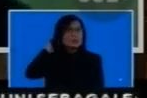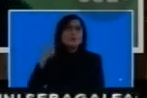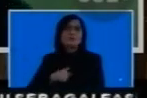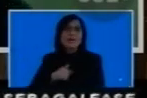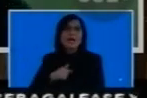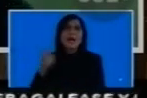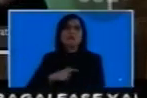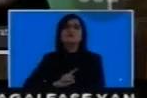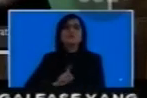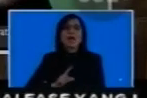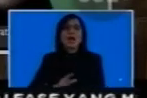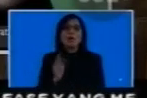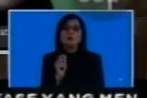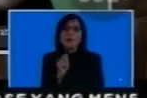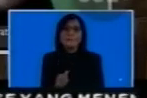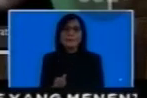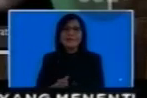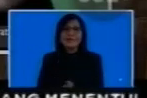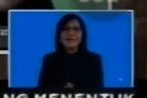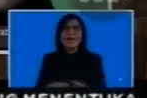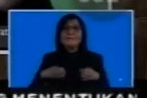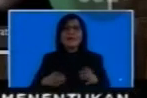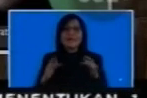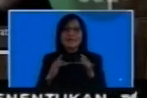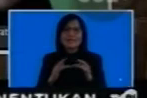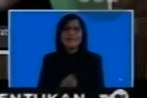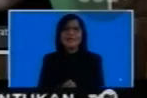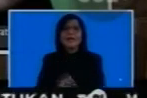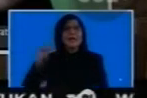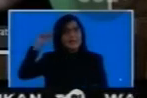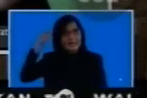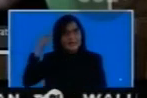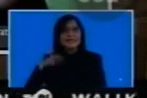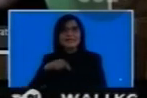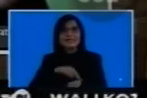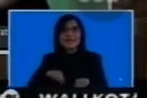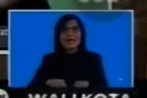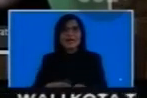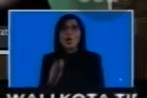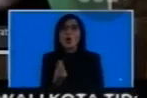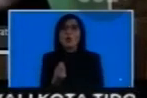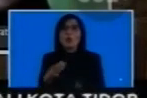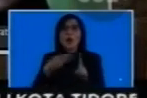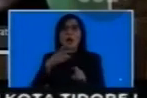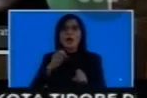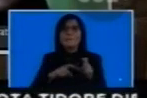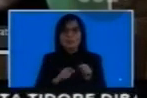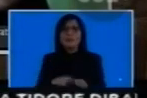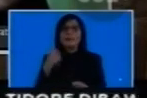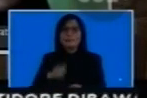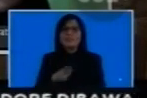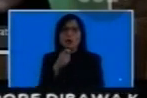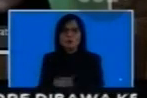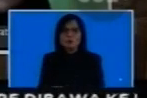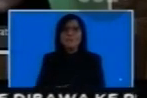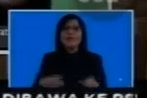paket internetnya. Tolong ingetin bu gurunya ya sama kepala sekolahnya, sekarang dana BOS bisa digunain untuk kuota internet buat